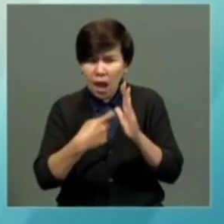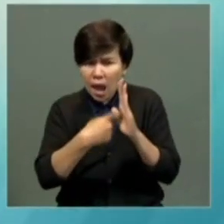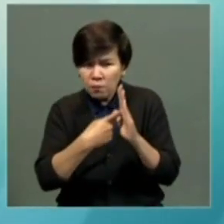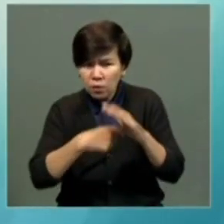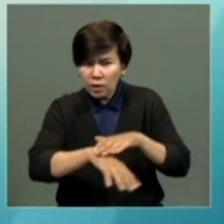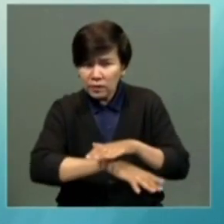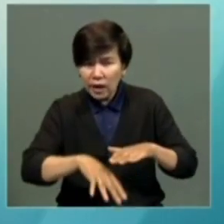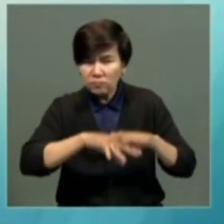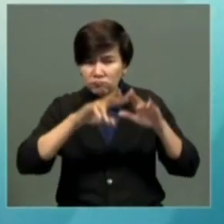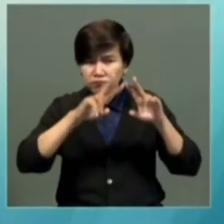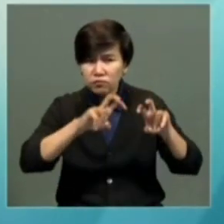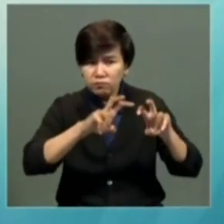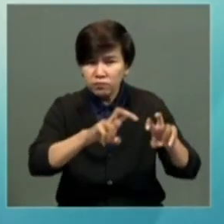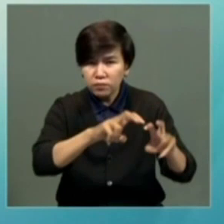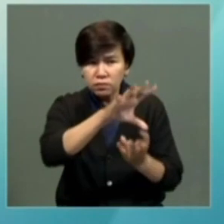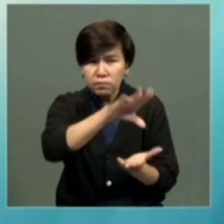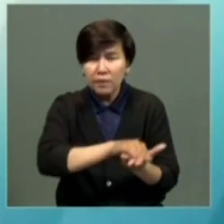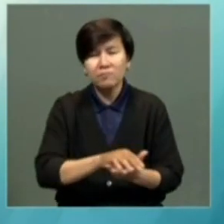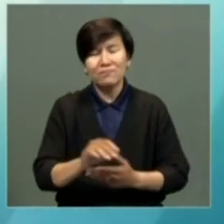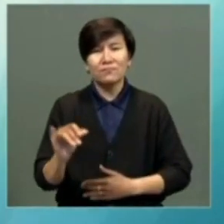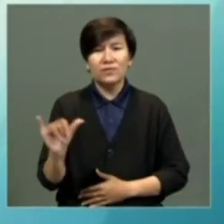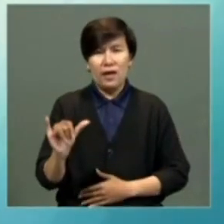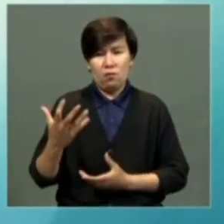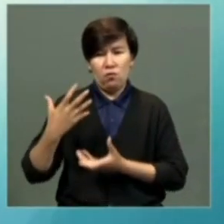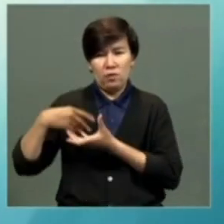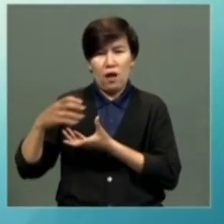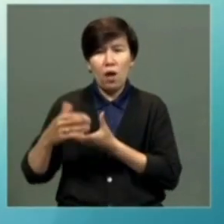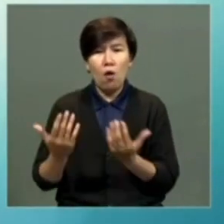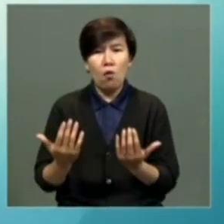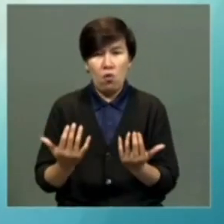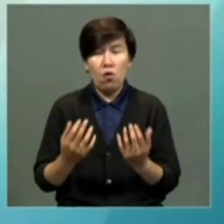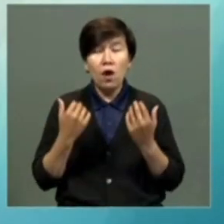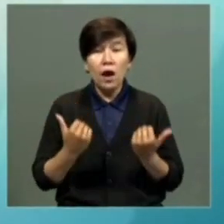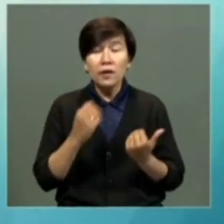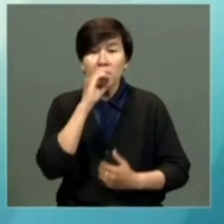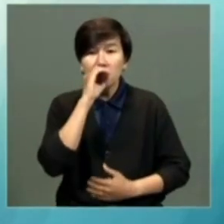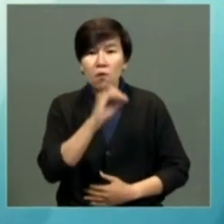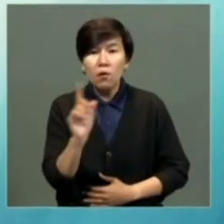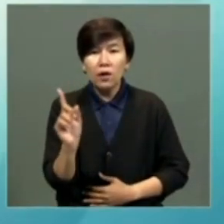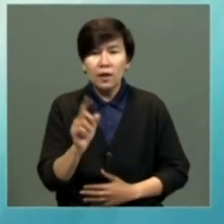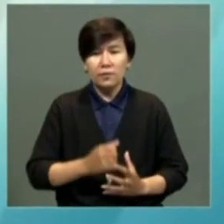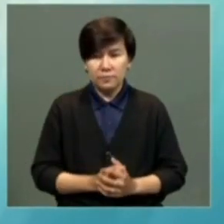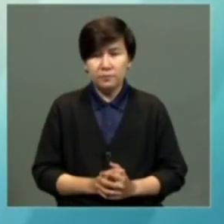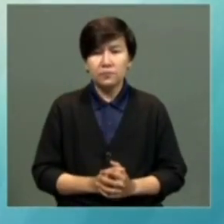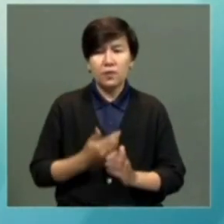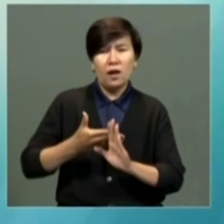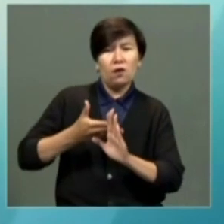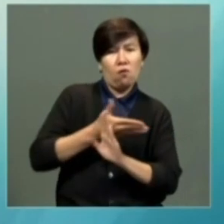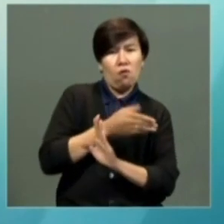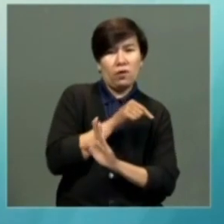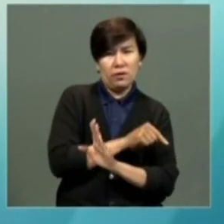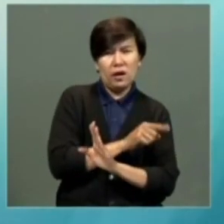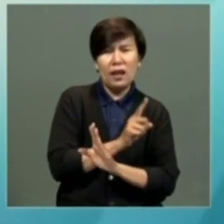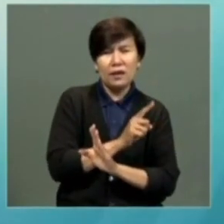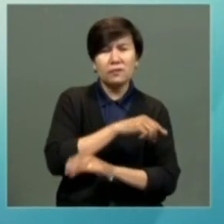มีรายละเอียดมาบอกท่านผู้ชมแต่ว่าสิ่งที่เราเรียกว่าอะไรฮะรับรู้กันมาก่อนหน้านี้คือเชื่อมโยงไ